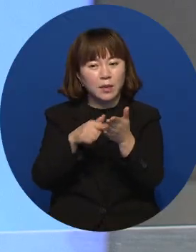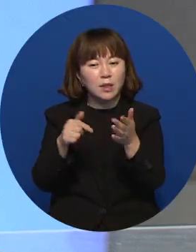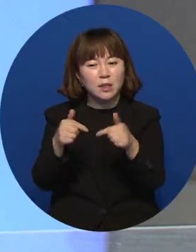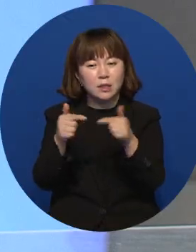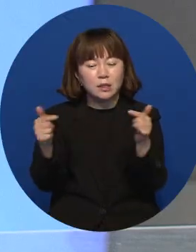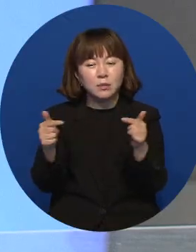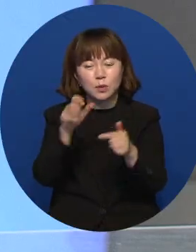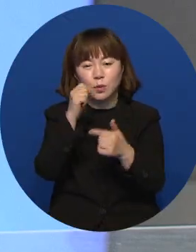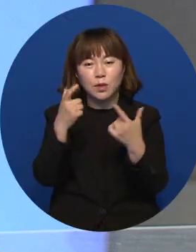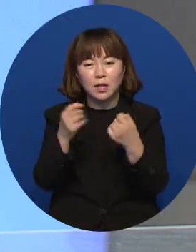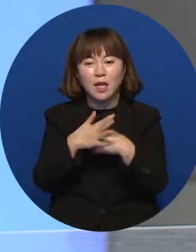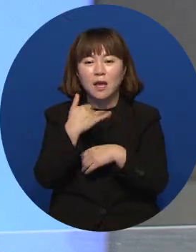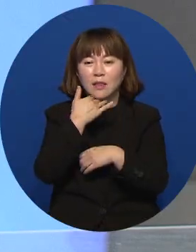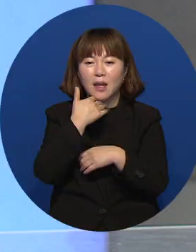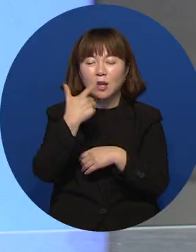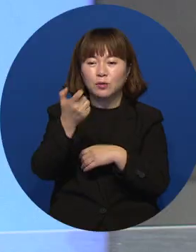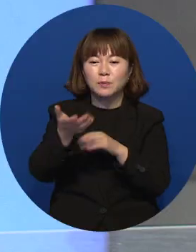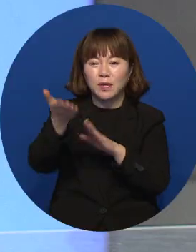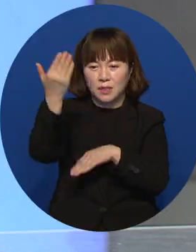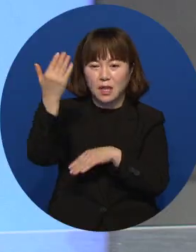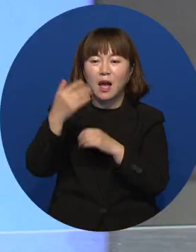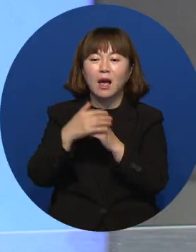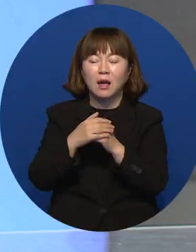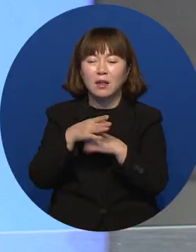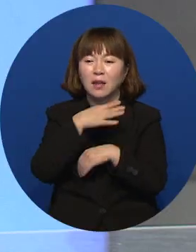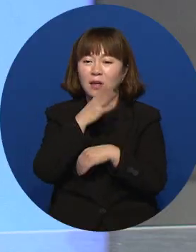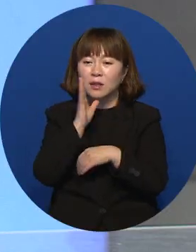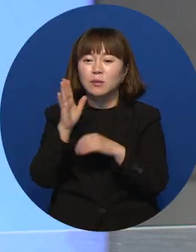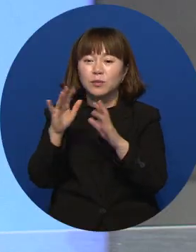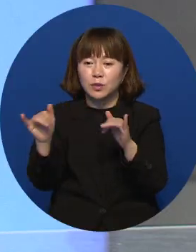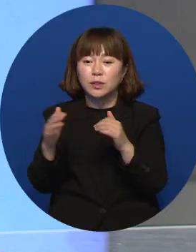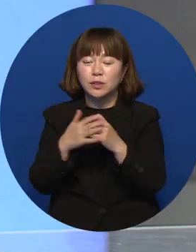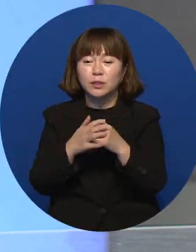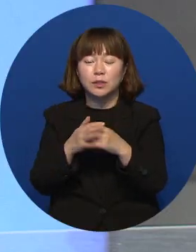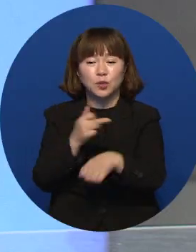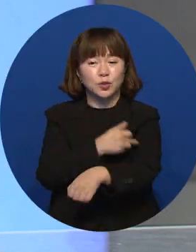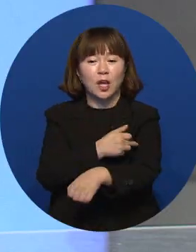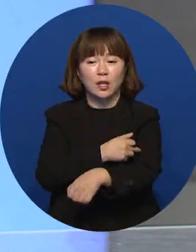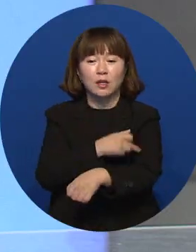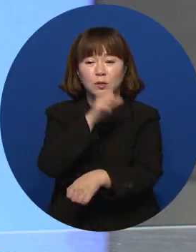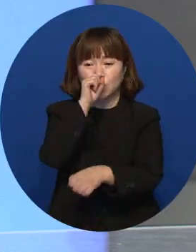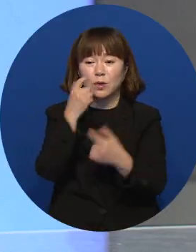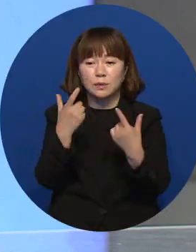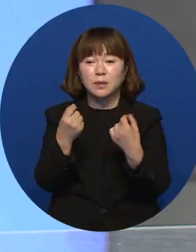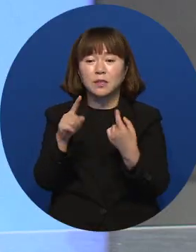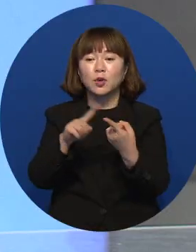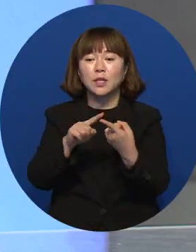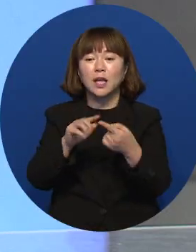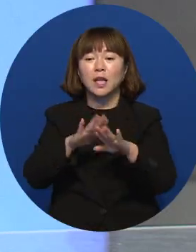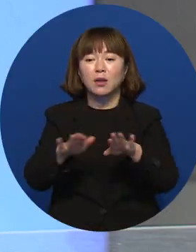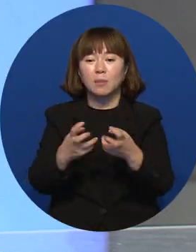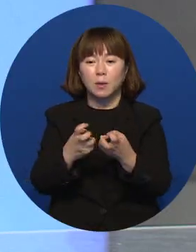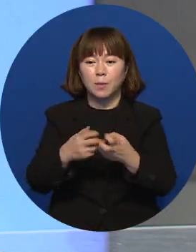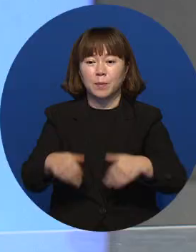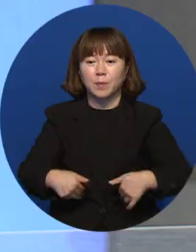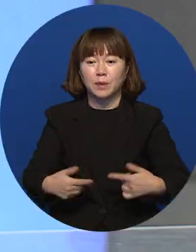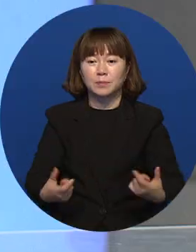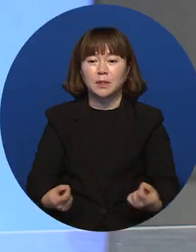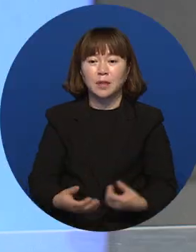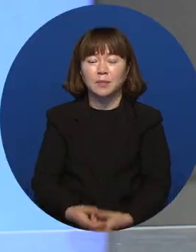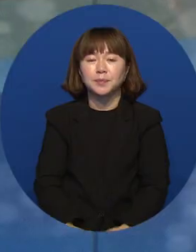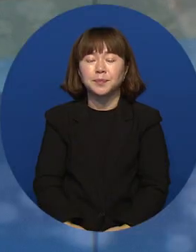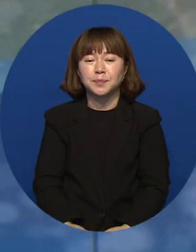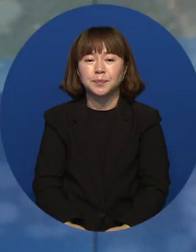60세 이상 고령 분들은 꼭 맞는 게 좋거든요 응모하신 분들 해서 그런거에 대해서 좀 대안을 마련하는 게 좋을 것 같습니다 예 보건당국에 그런 것